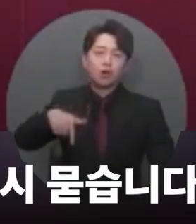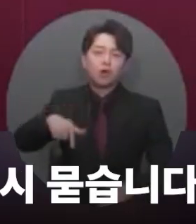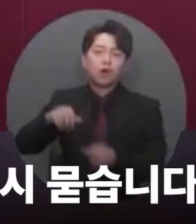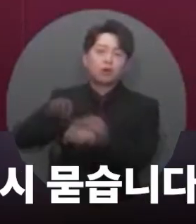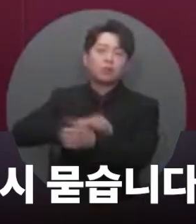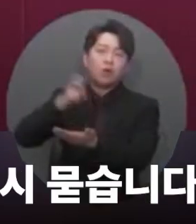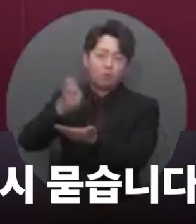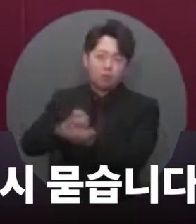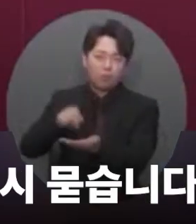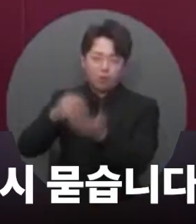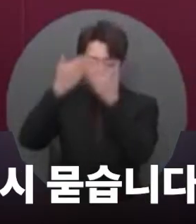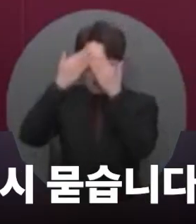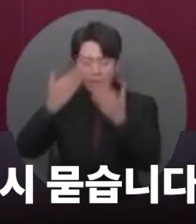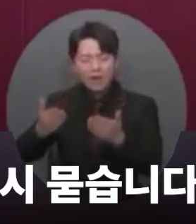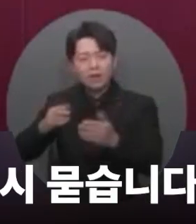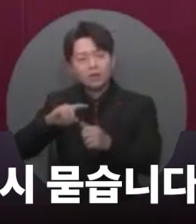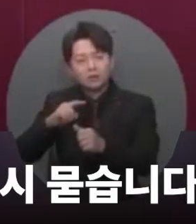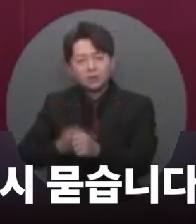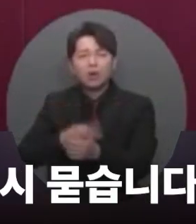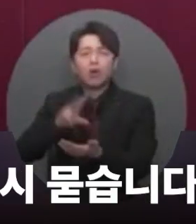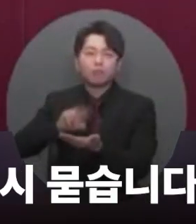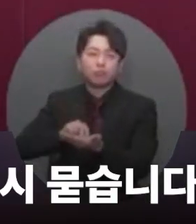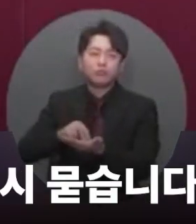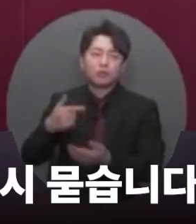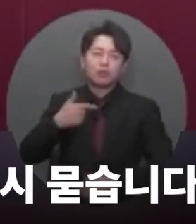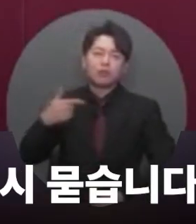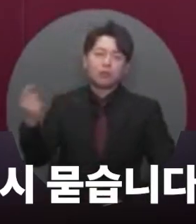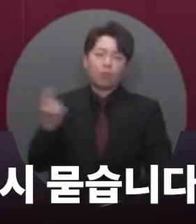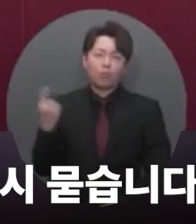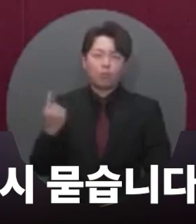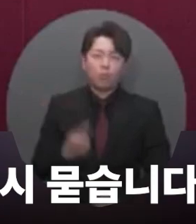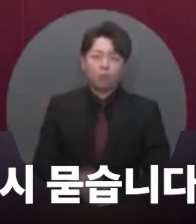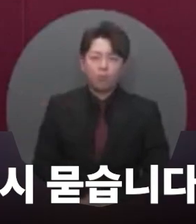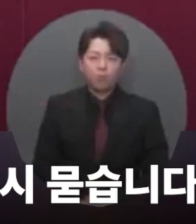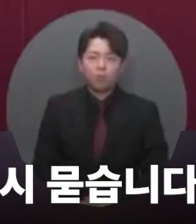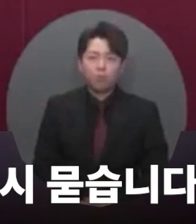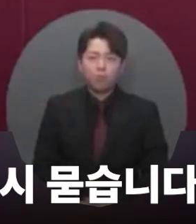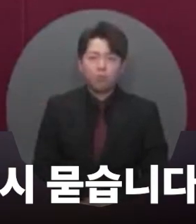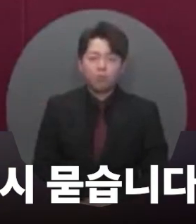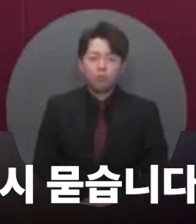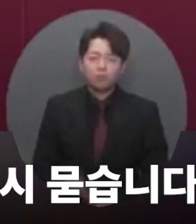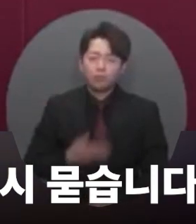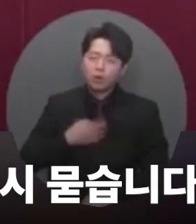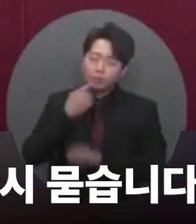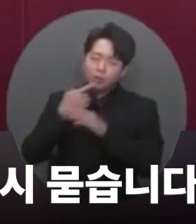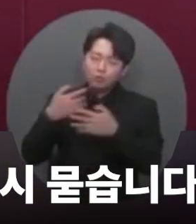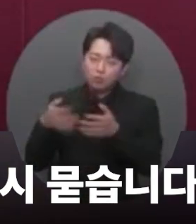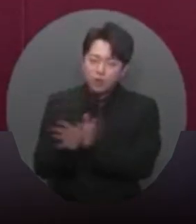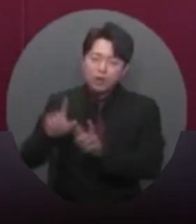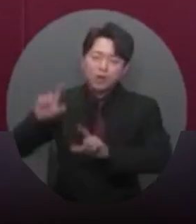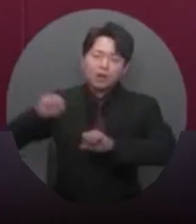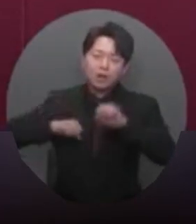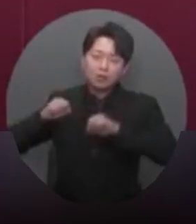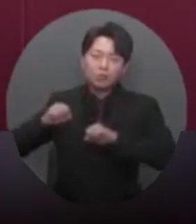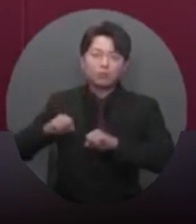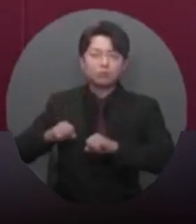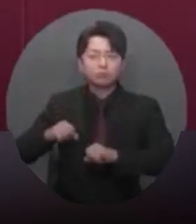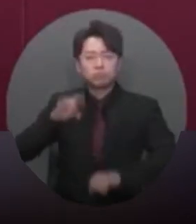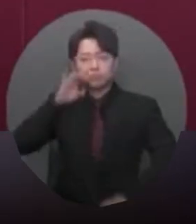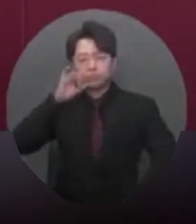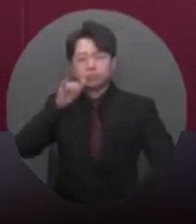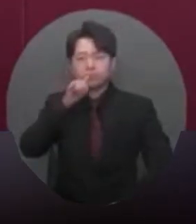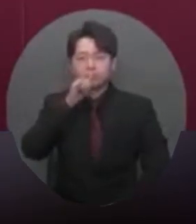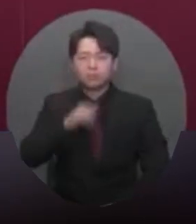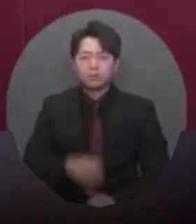민주당이 그렇게 선거 이상향으로 쉽게 생각해 되는지 다시 무슨 있 무엇보다 중요한 것은